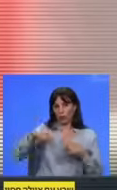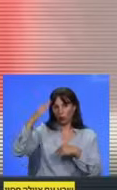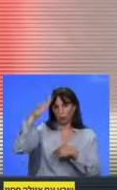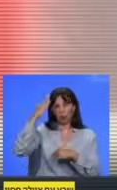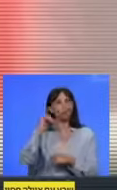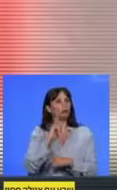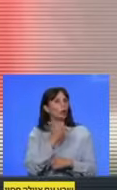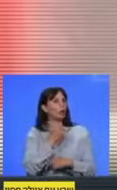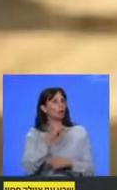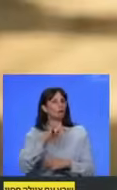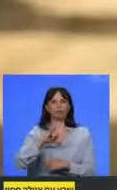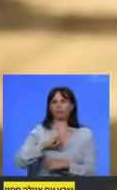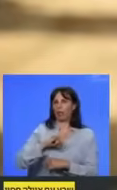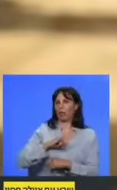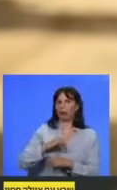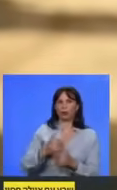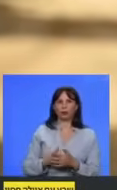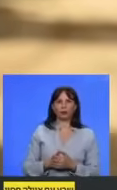מעניין.